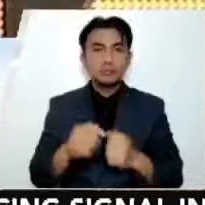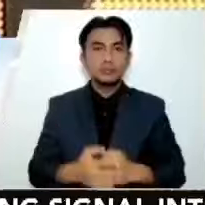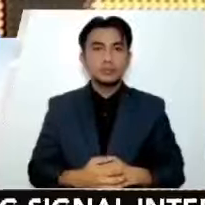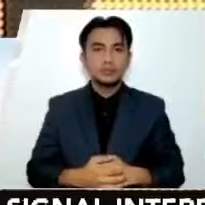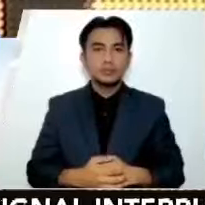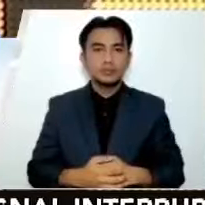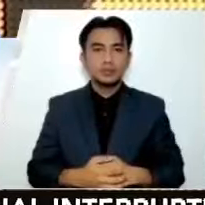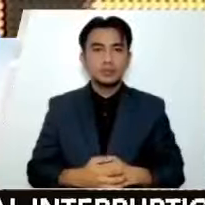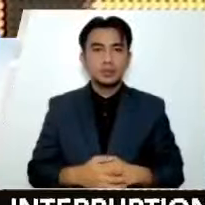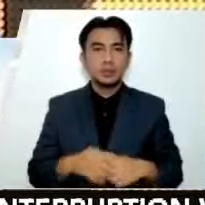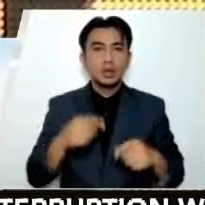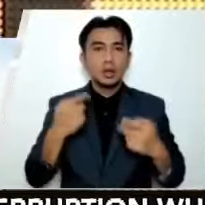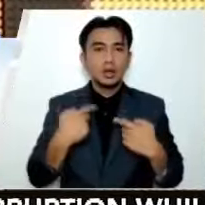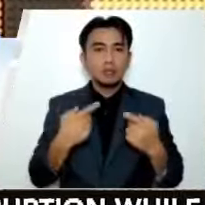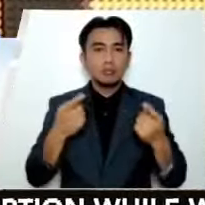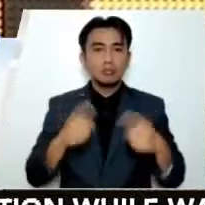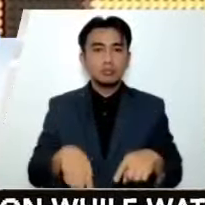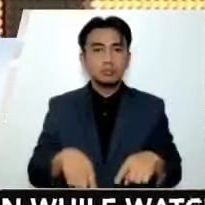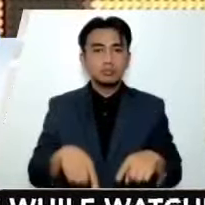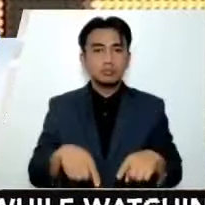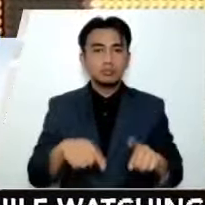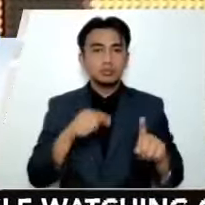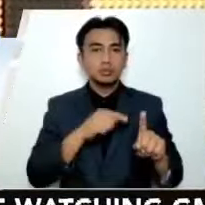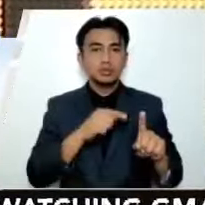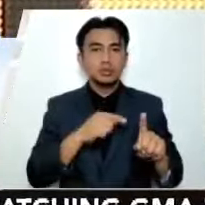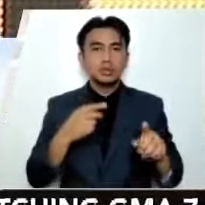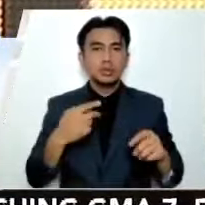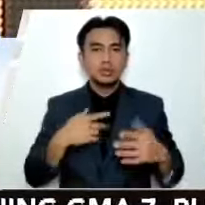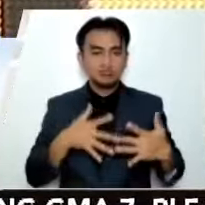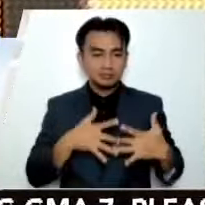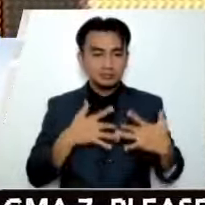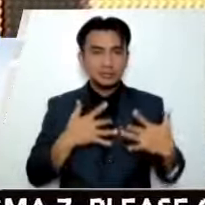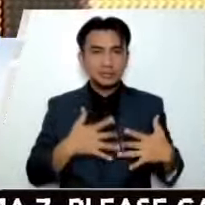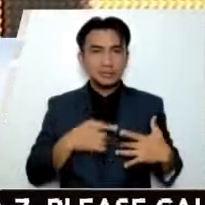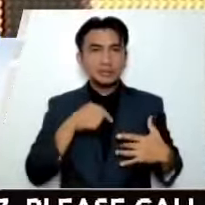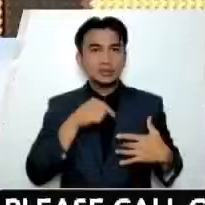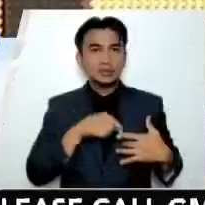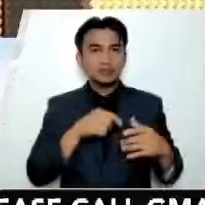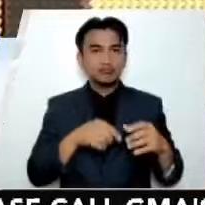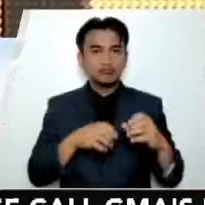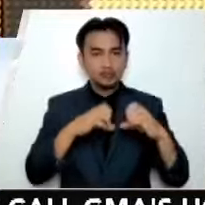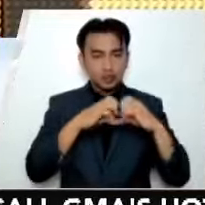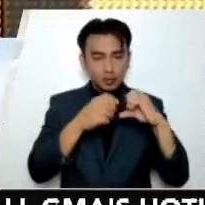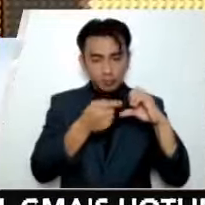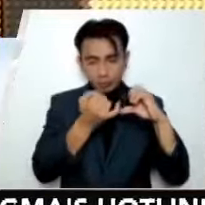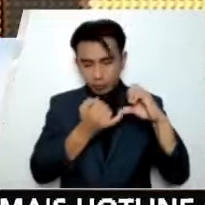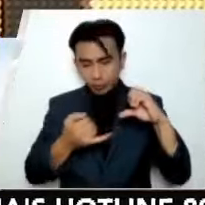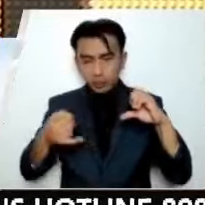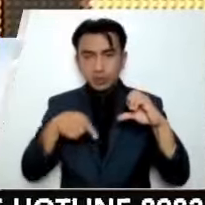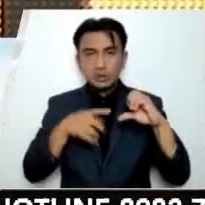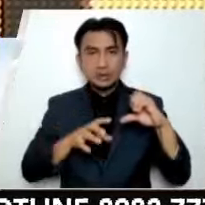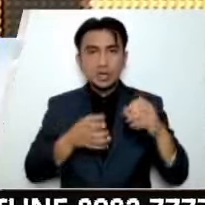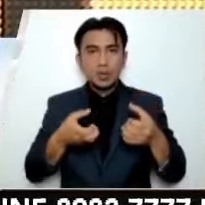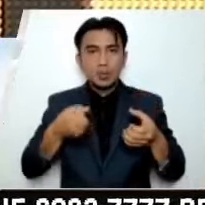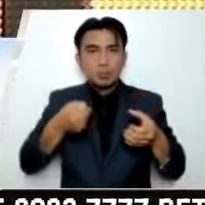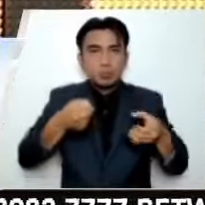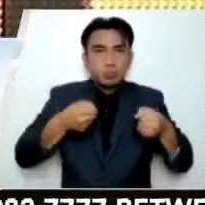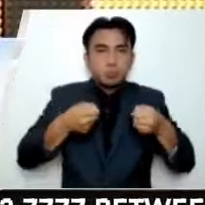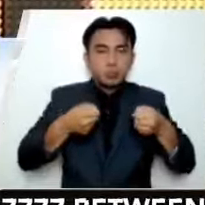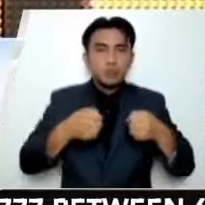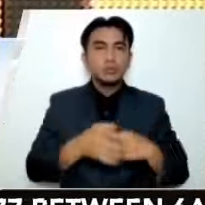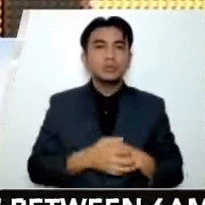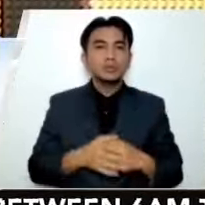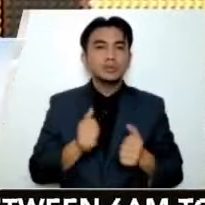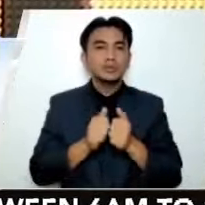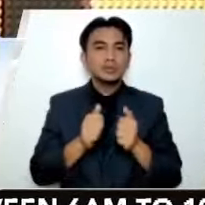dalawang artery sa kanyang puso ang nabarahan. Tapos yung kanyang lungs, merong consolidation, ibig sabihin nagdikit-dikit